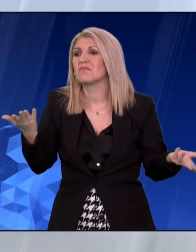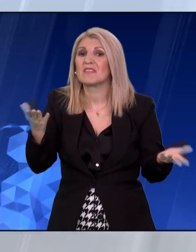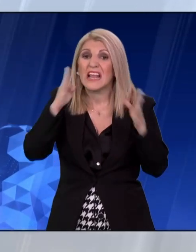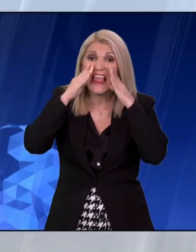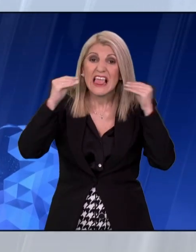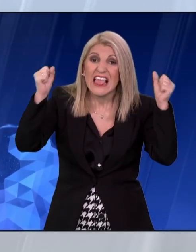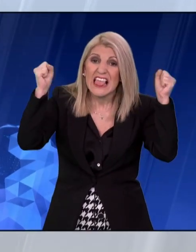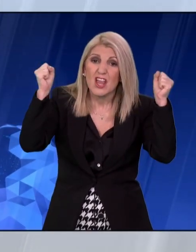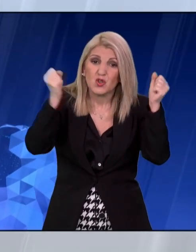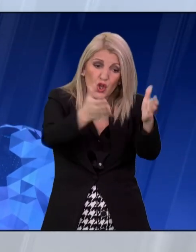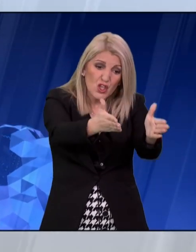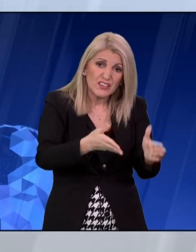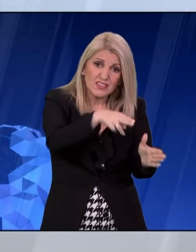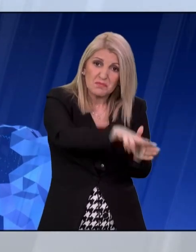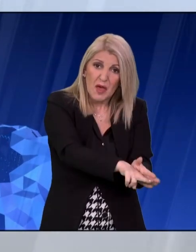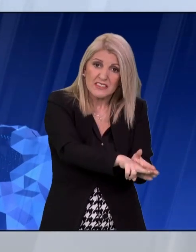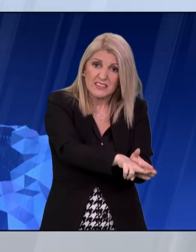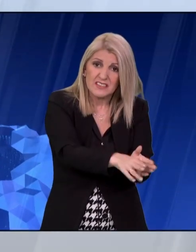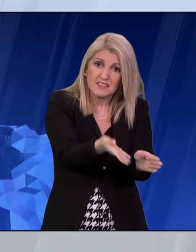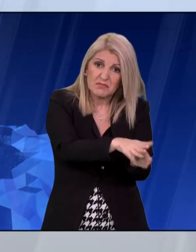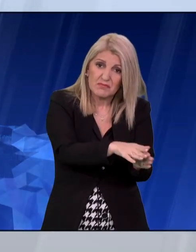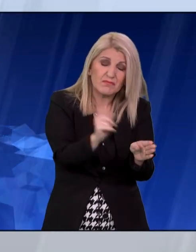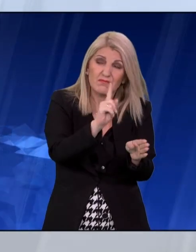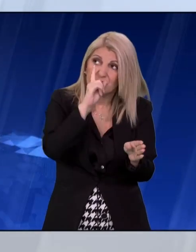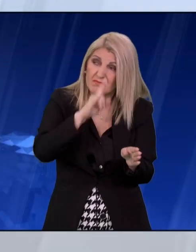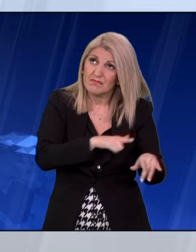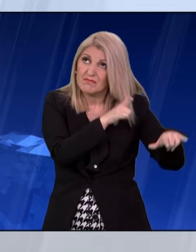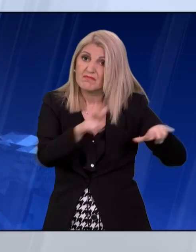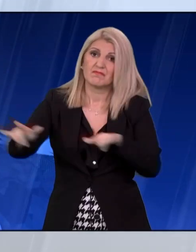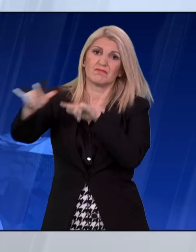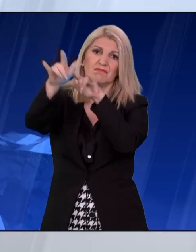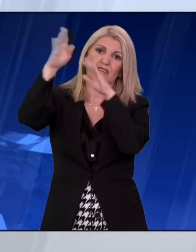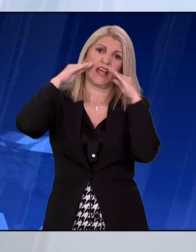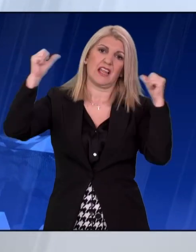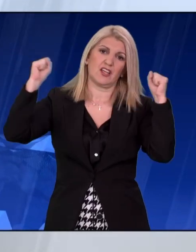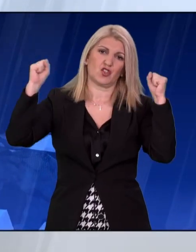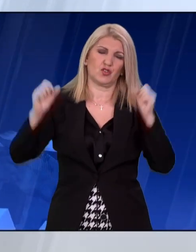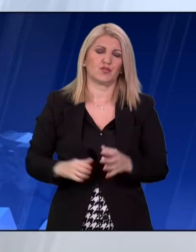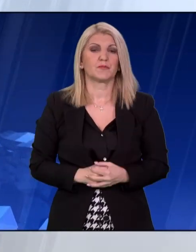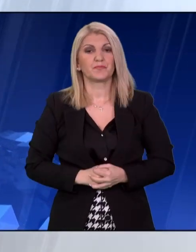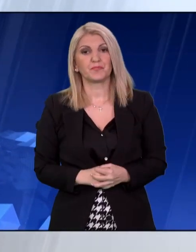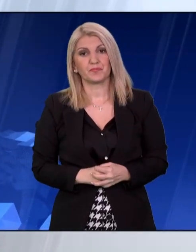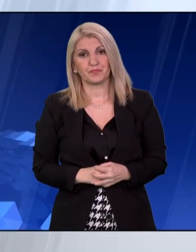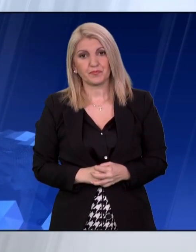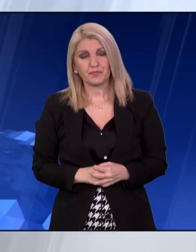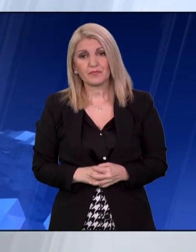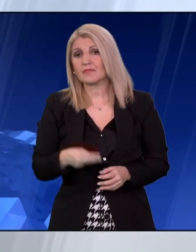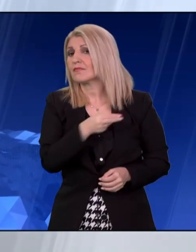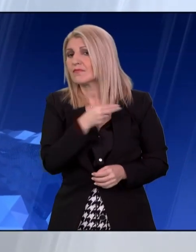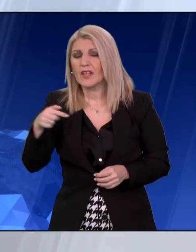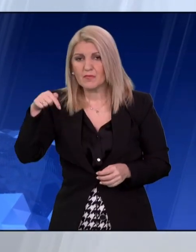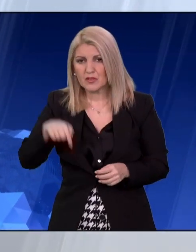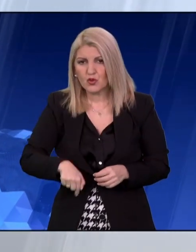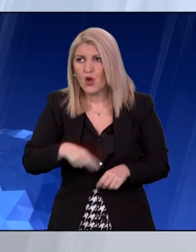οι ήρωες πετάνε μεγάλη είναι η ανησυχία για την έξαρση των ιώσεων και την ασφυκτική κατάσταση στα